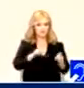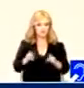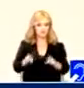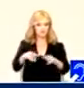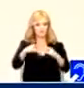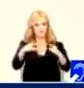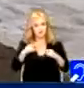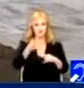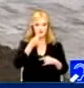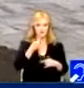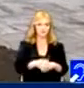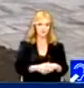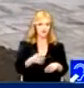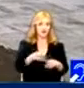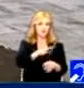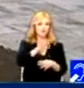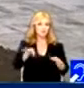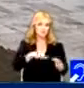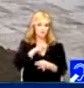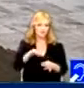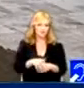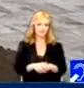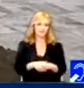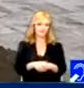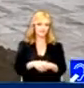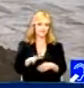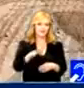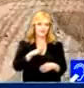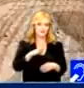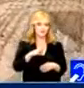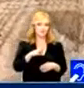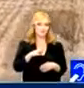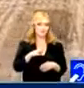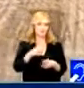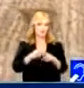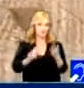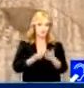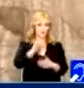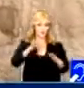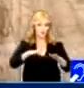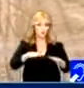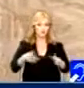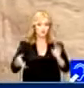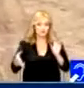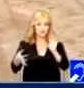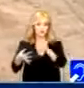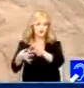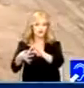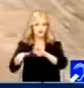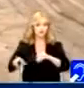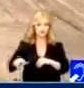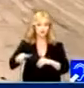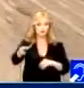prânzul și cina. Proiectul de reconstrucție include și reabilitarea căilor de acces. Noul punct de trecere va fi legat de șoseaua Reno-Odessa